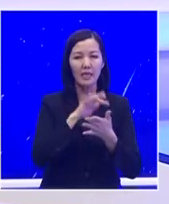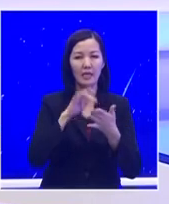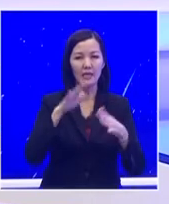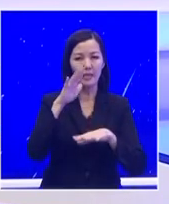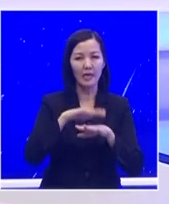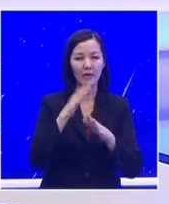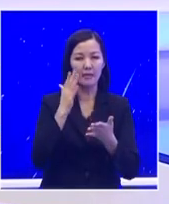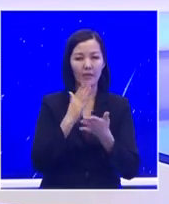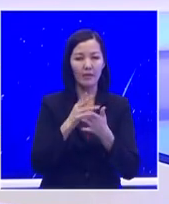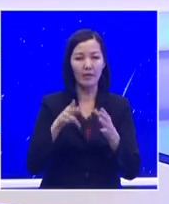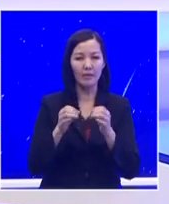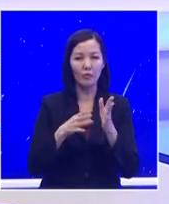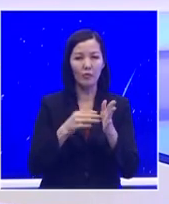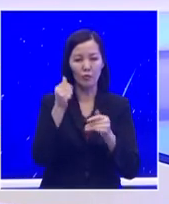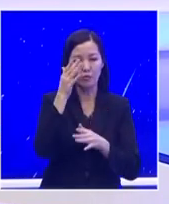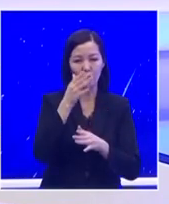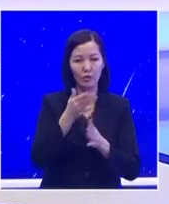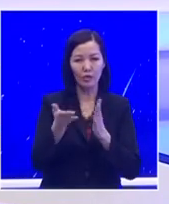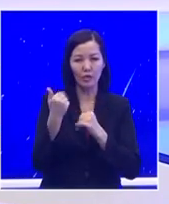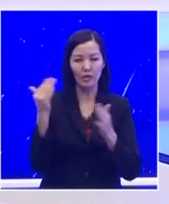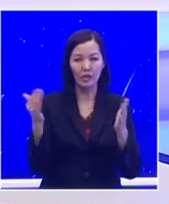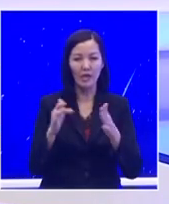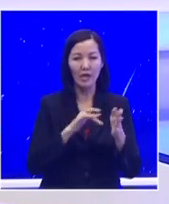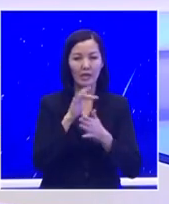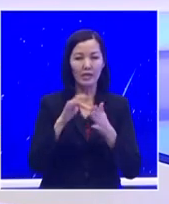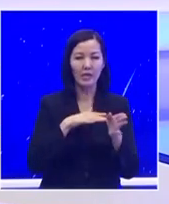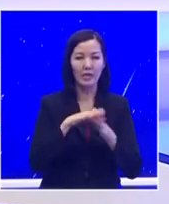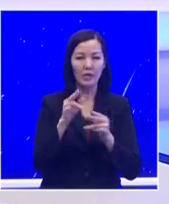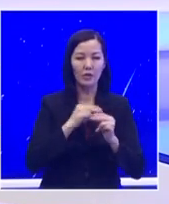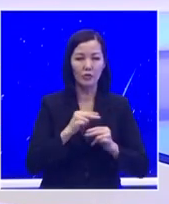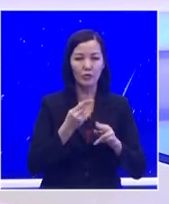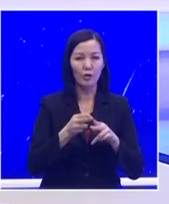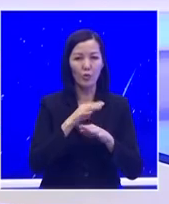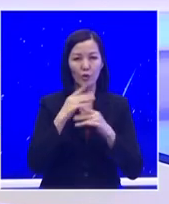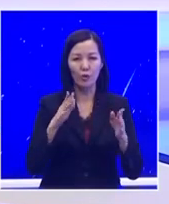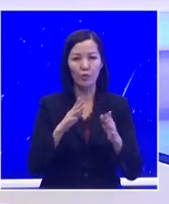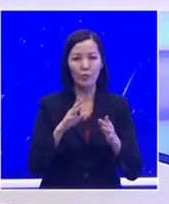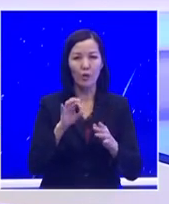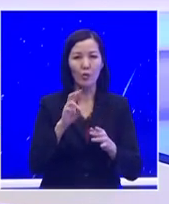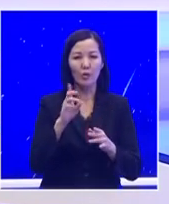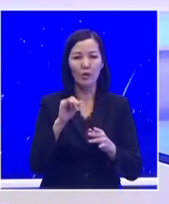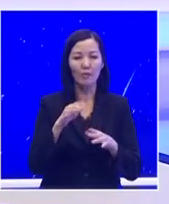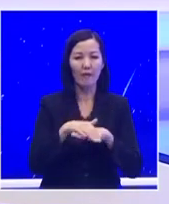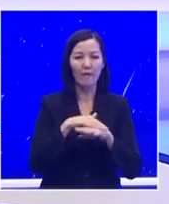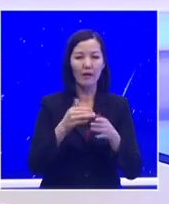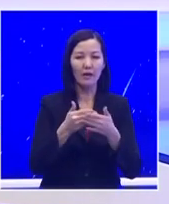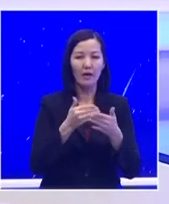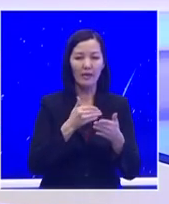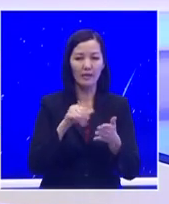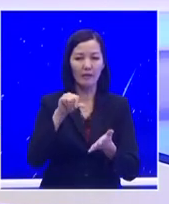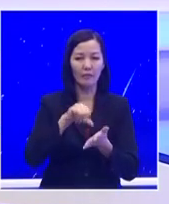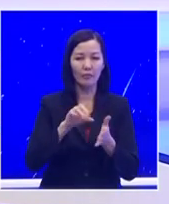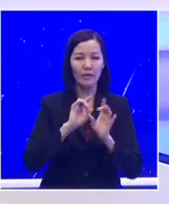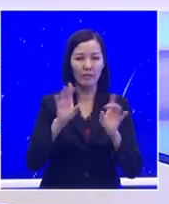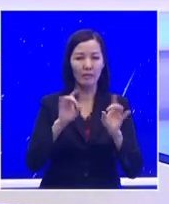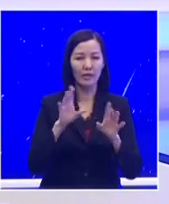бар. Өткен 2019 жылы шағын шаһарда атқарылған жұмыстар жетерлік. Бразын Бахтер Унербаев халық алдында тізіп